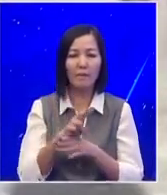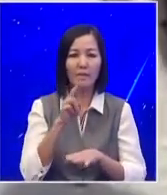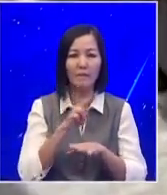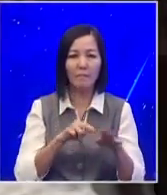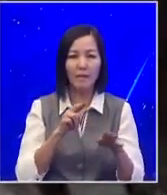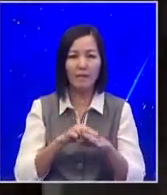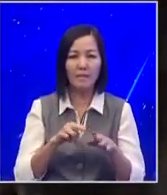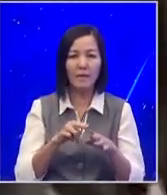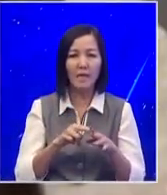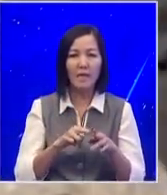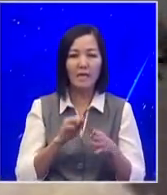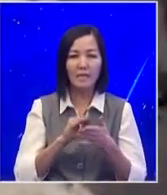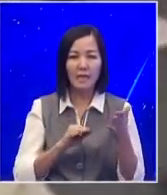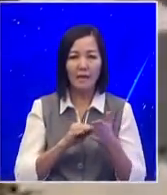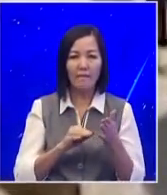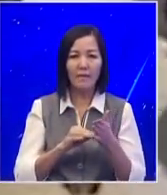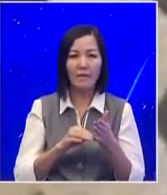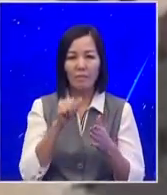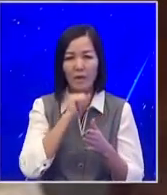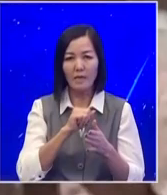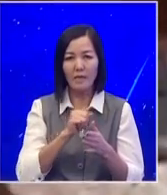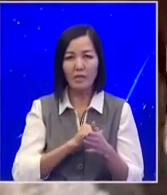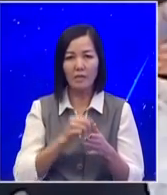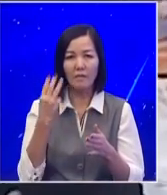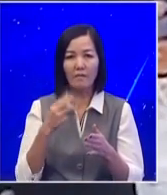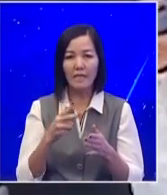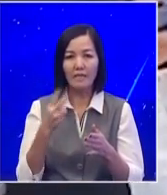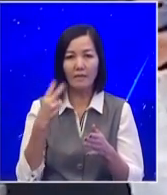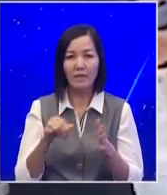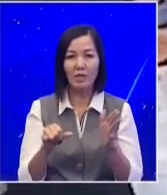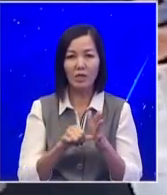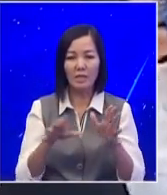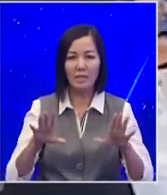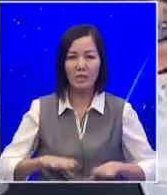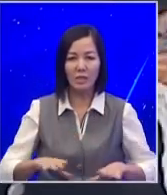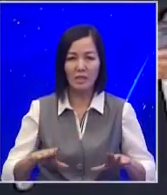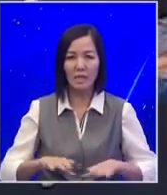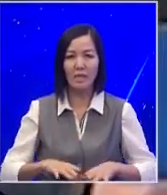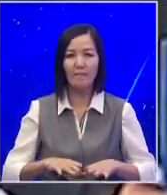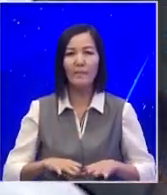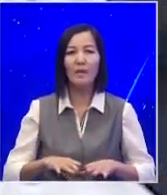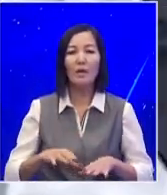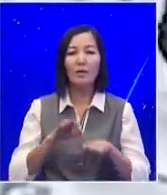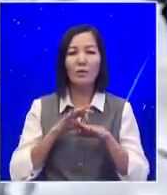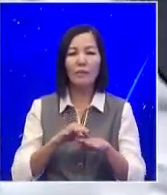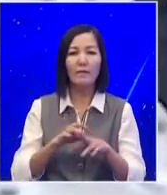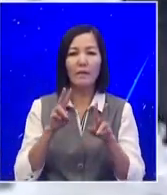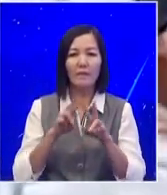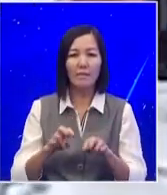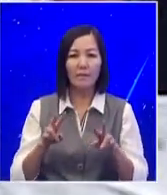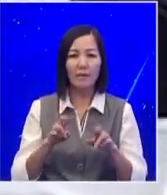обратился в полицию с заявлением о краже неизвестными лицами 26 лошадей с пастбища. В ходе